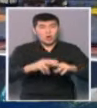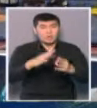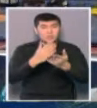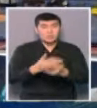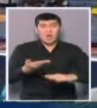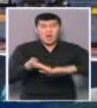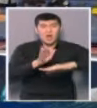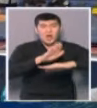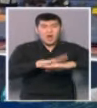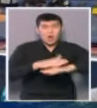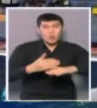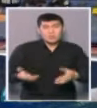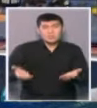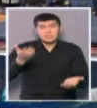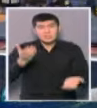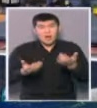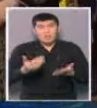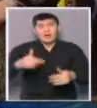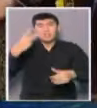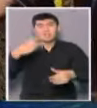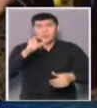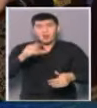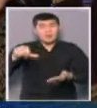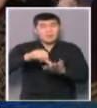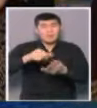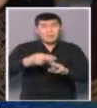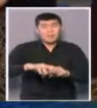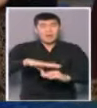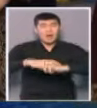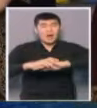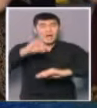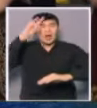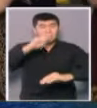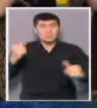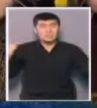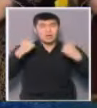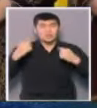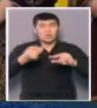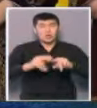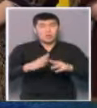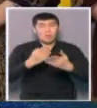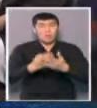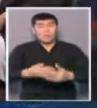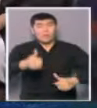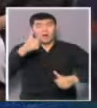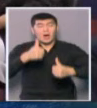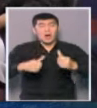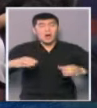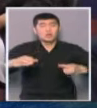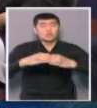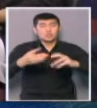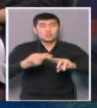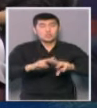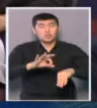ауыр салмақтағы 20-ға жуық палуаны қатысып бақтарын сынады. Іс-шара Қазақстан спорттық ұлт жобасы шеңберінде Бәйтерек спорт